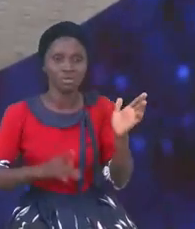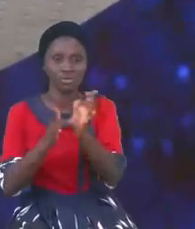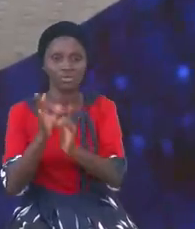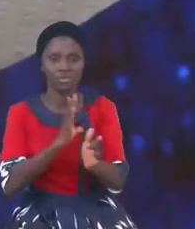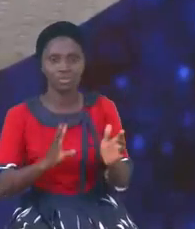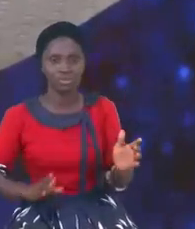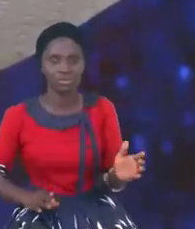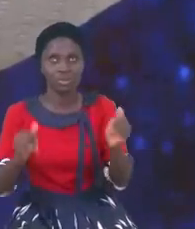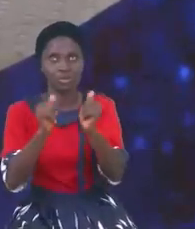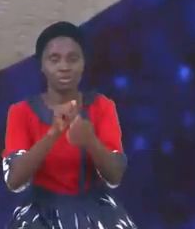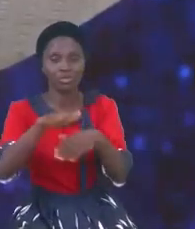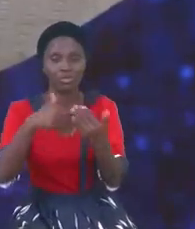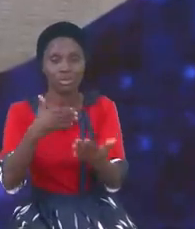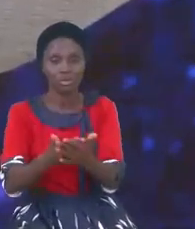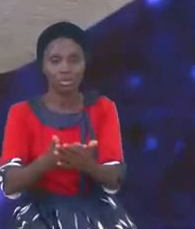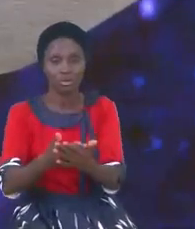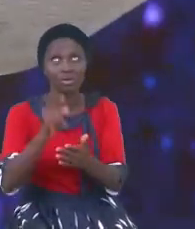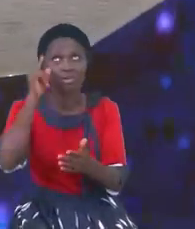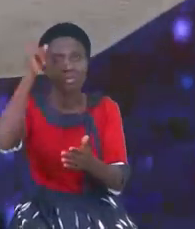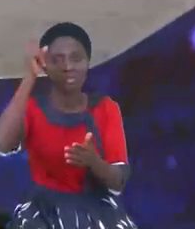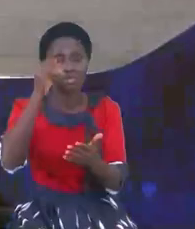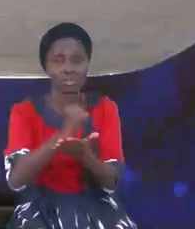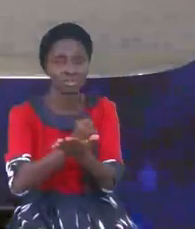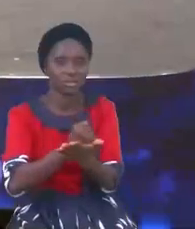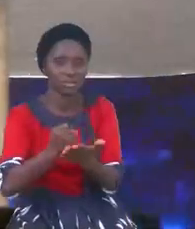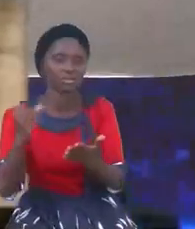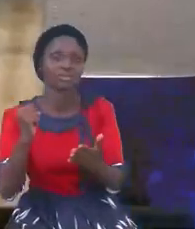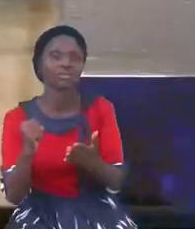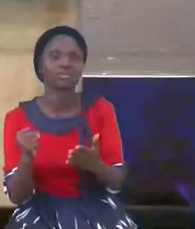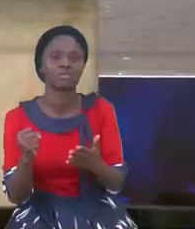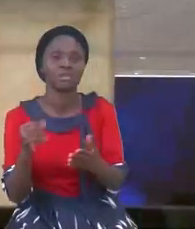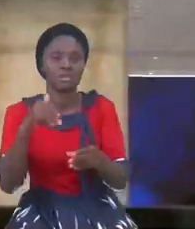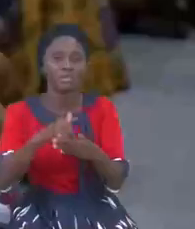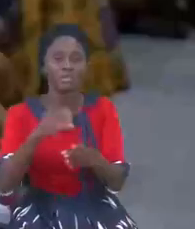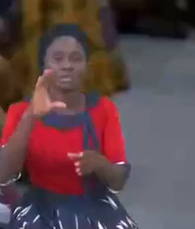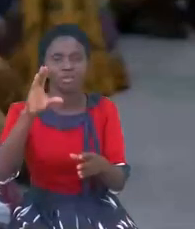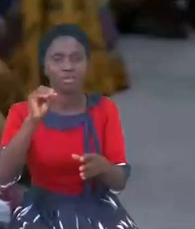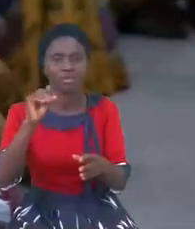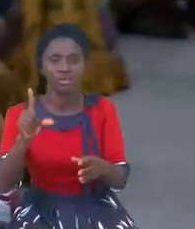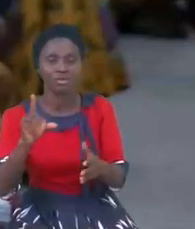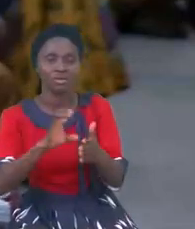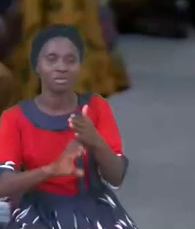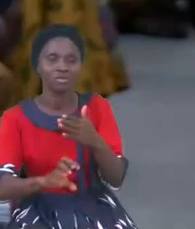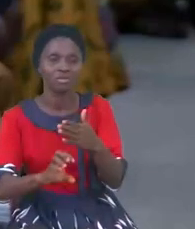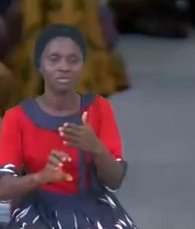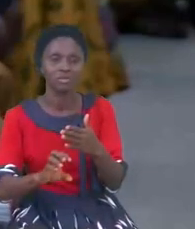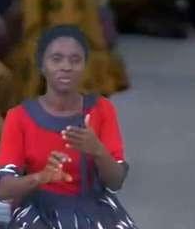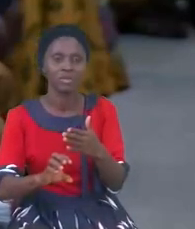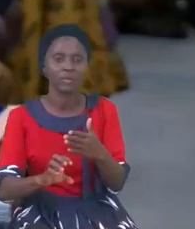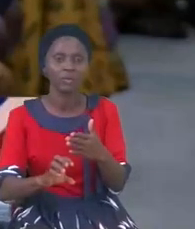ses saints. Nous allons au Colossiens 1, verset 28. Colossiens